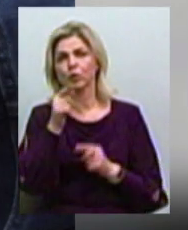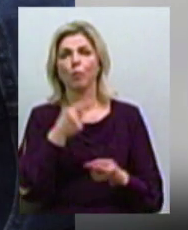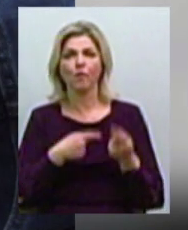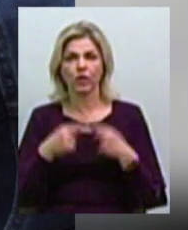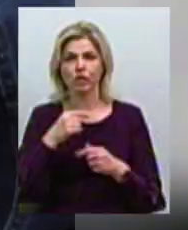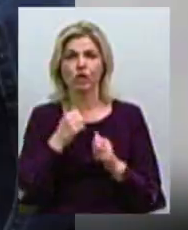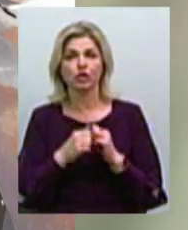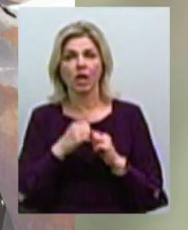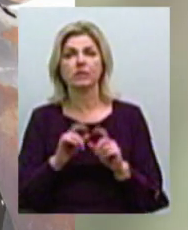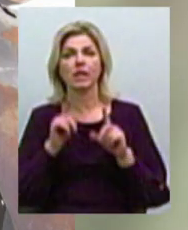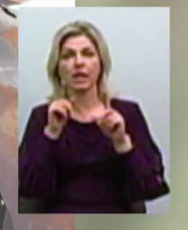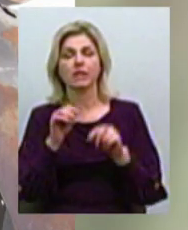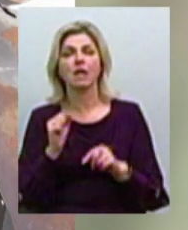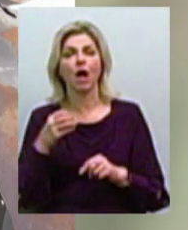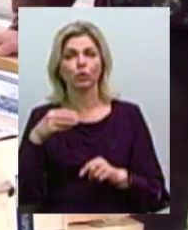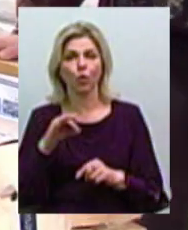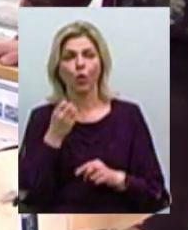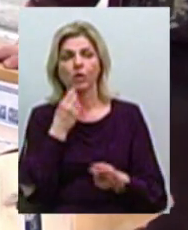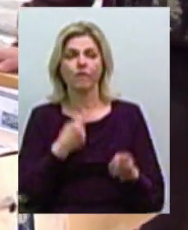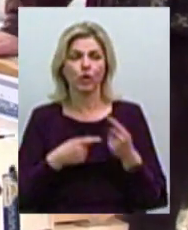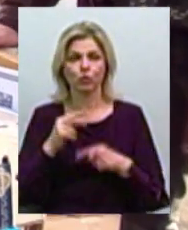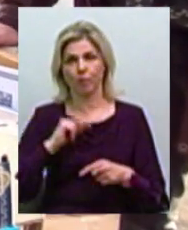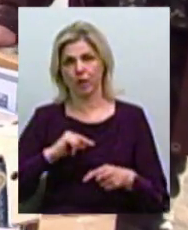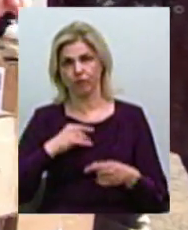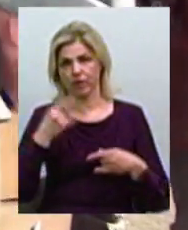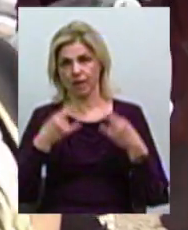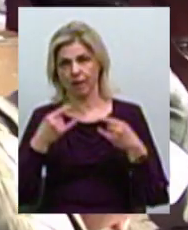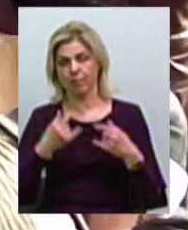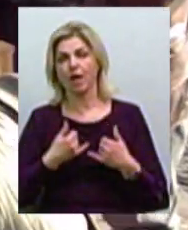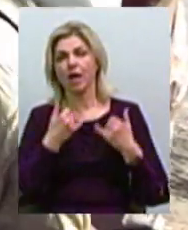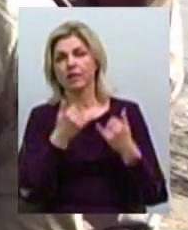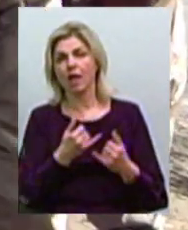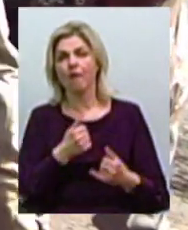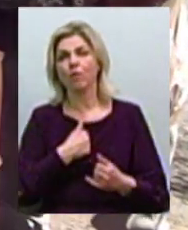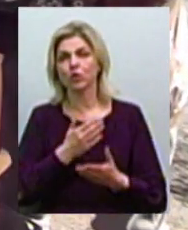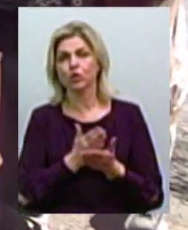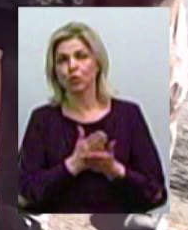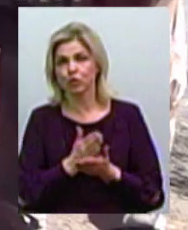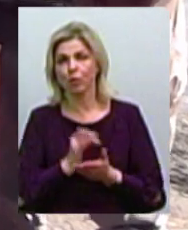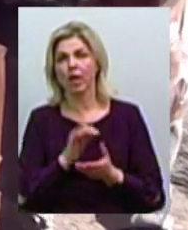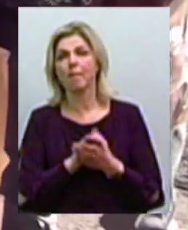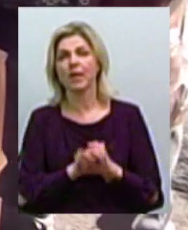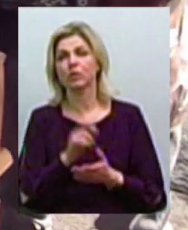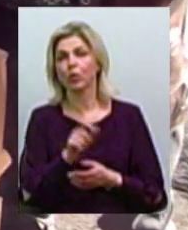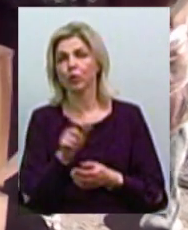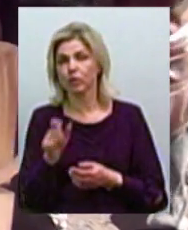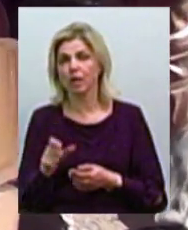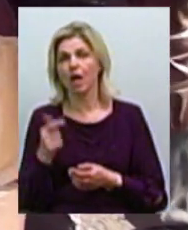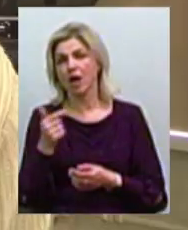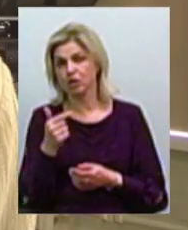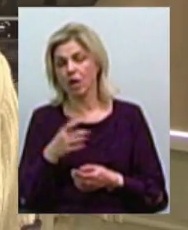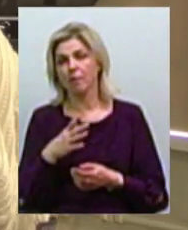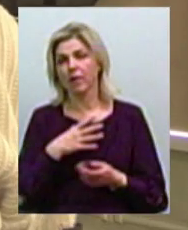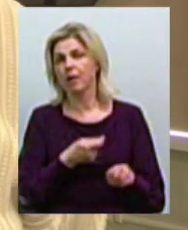коли повернувся працювати на телебачення. Для військовослужбовців і мирного населення везли теплі речі, ліки, їжу, питну